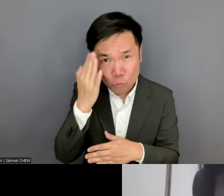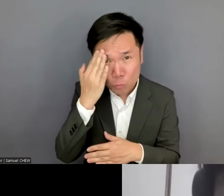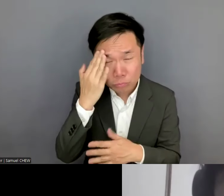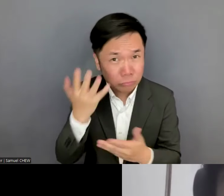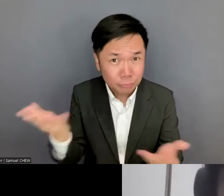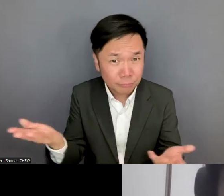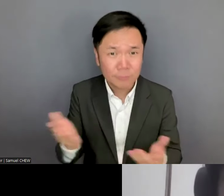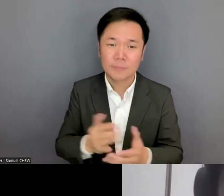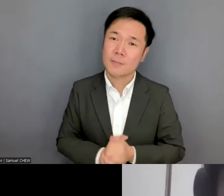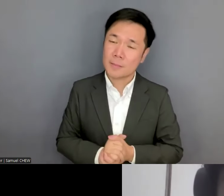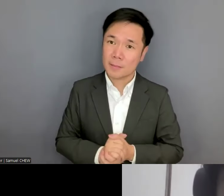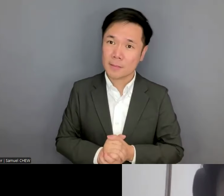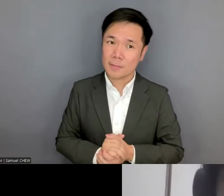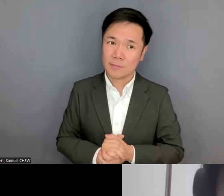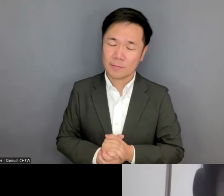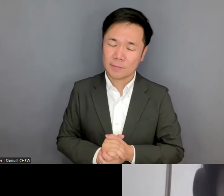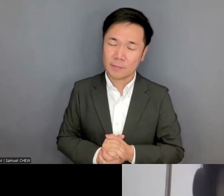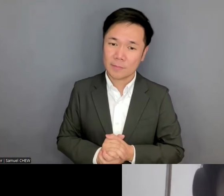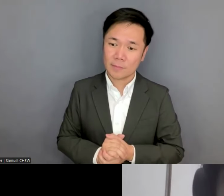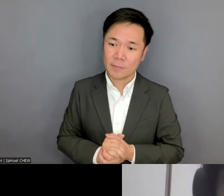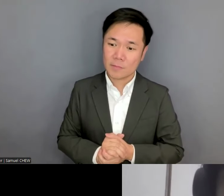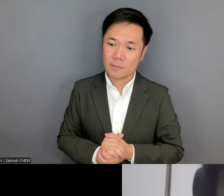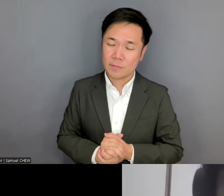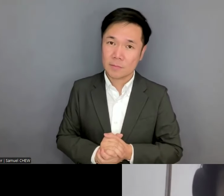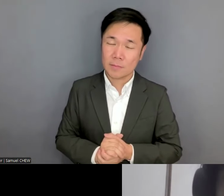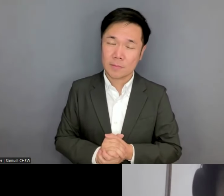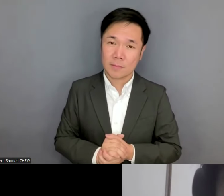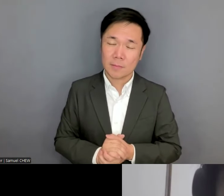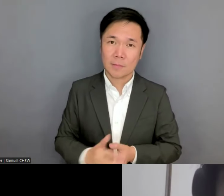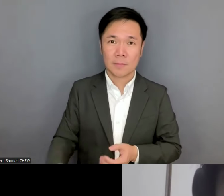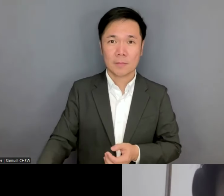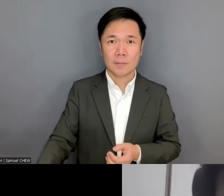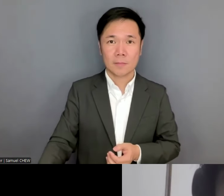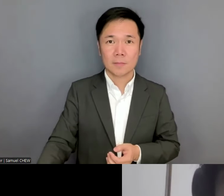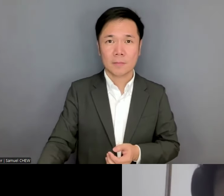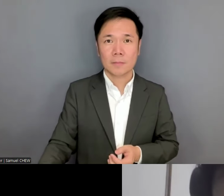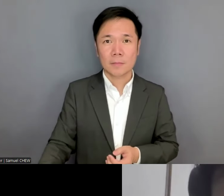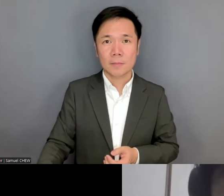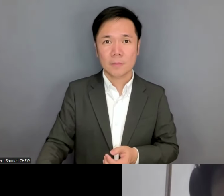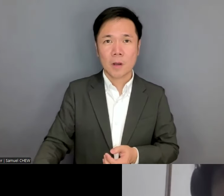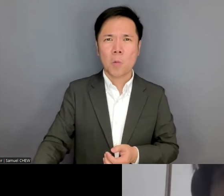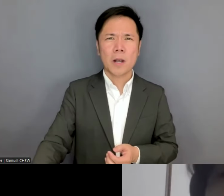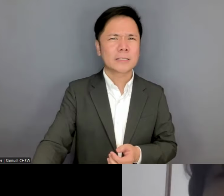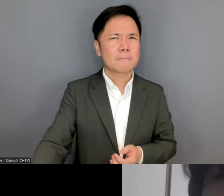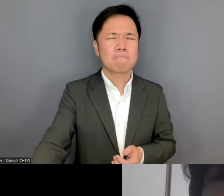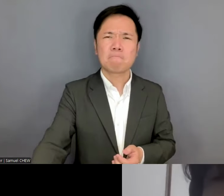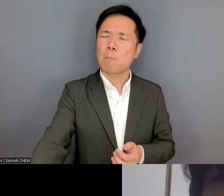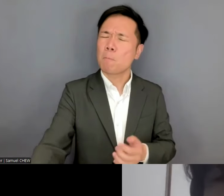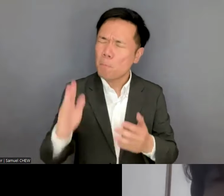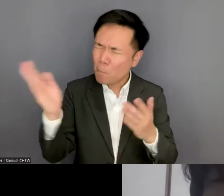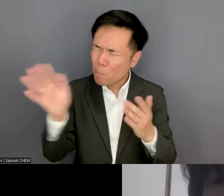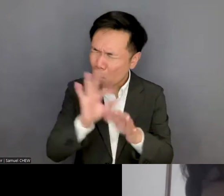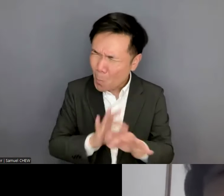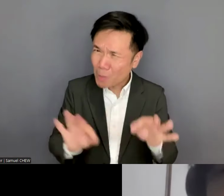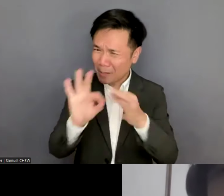sont What ceux qui are sont très urgents, the qui ones that demandent des are réponses the most urgentes important? maintenant, que